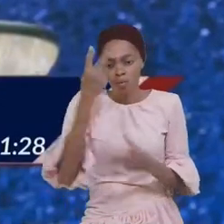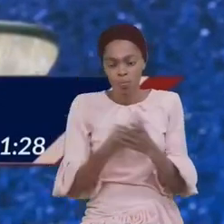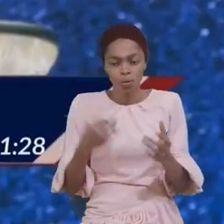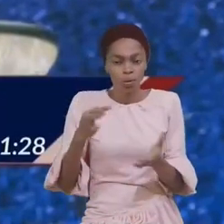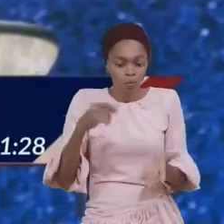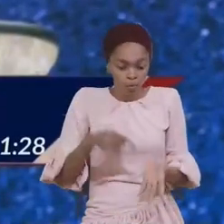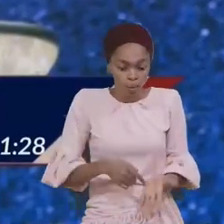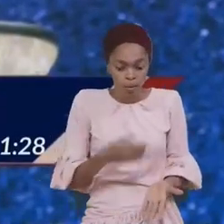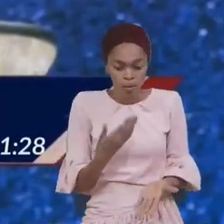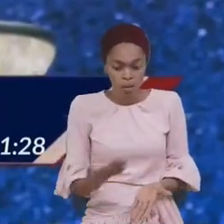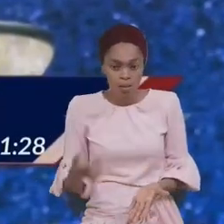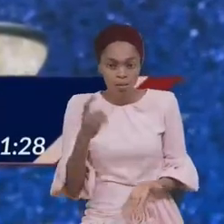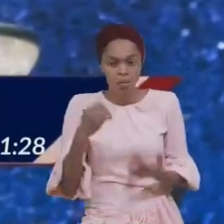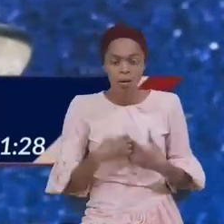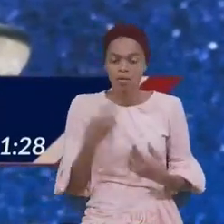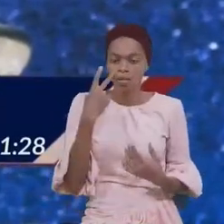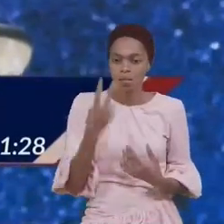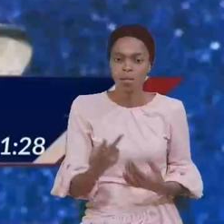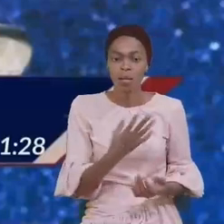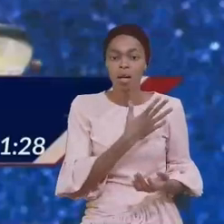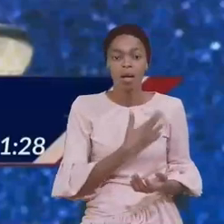je t'apparaîtrai.